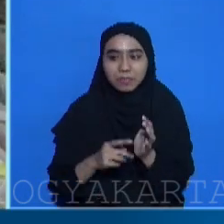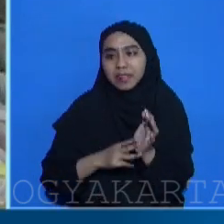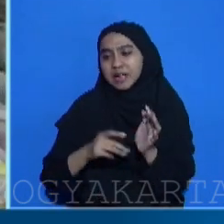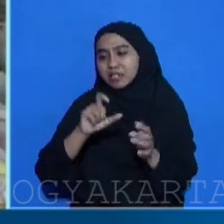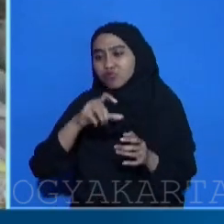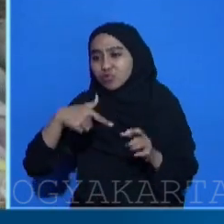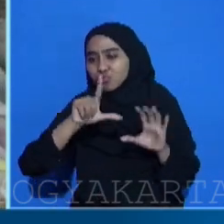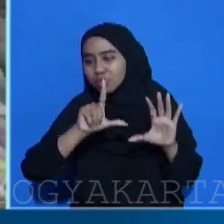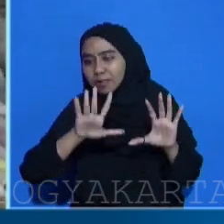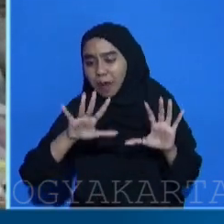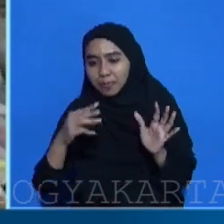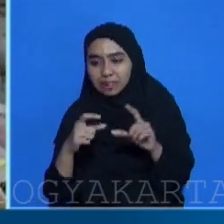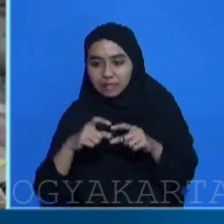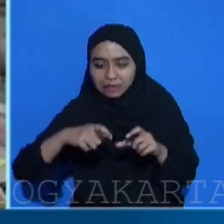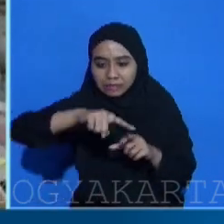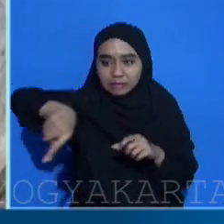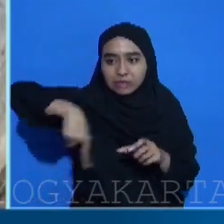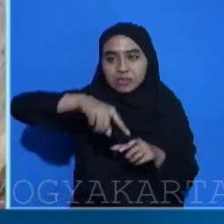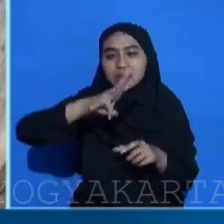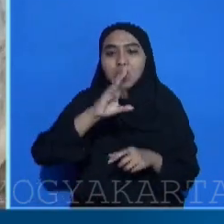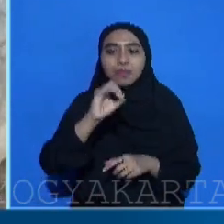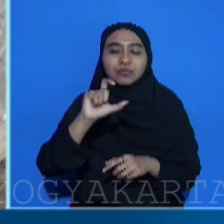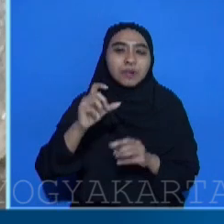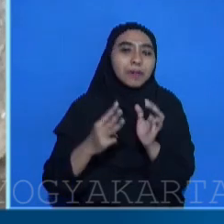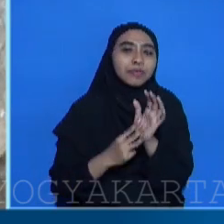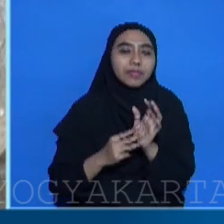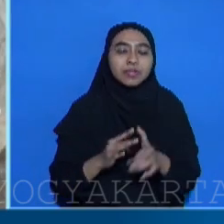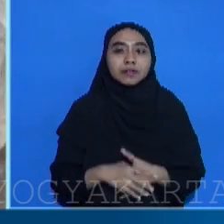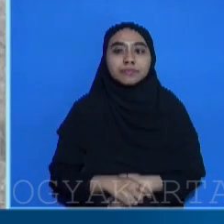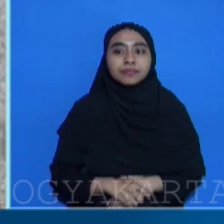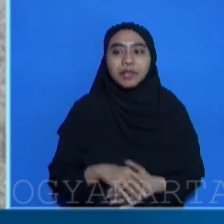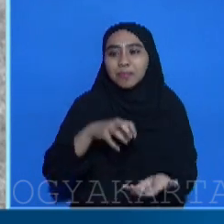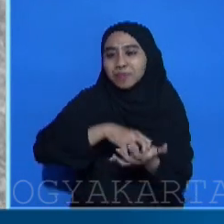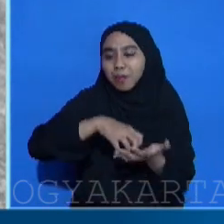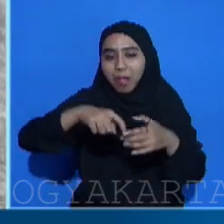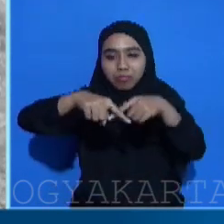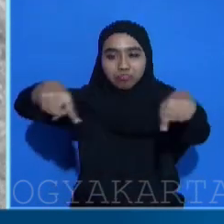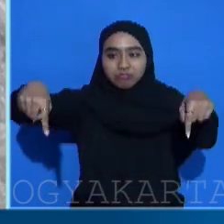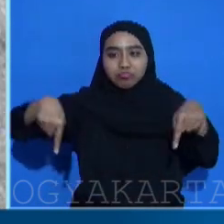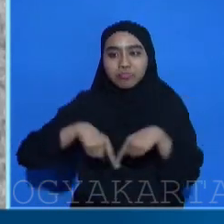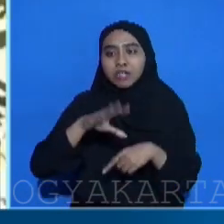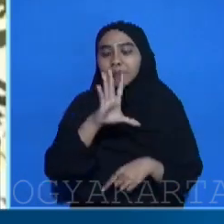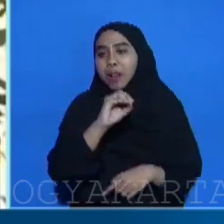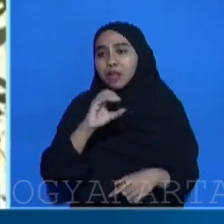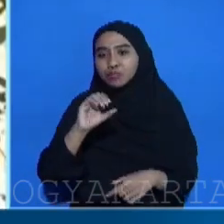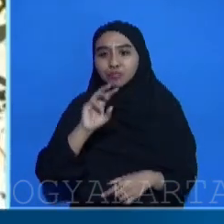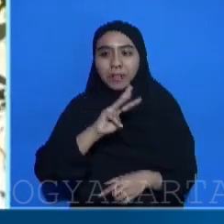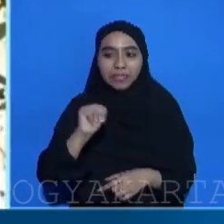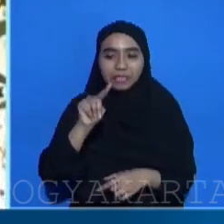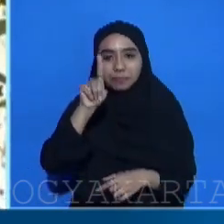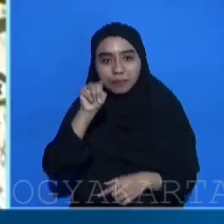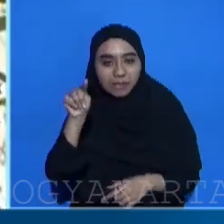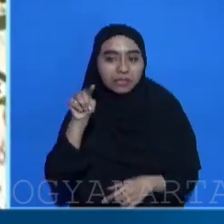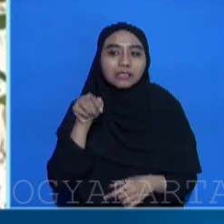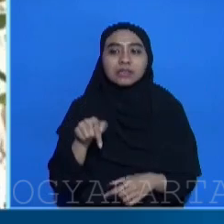cm dan diameter 30 C cm berada di kawasan seluas kurang lebih 500 m per tak jauh dari